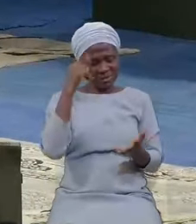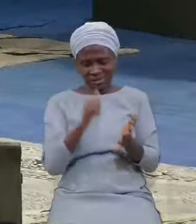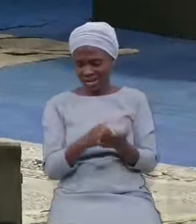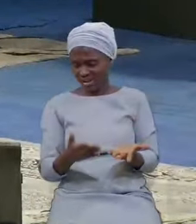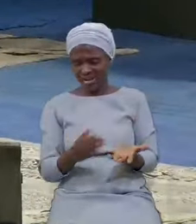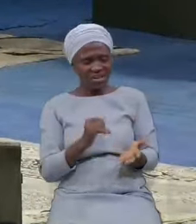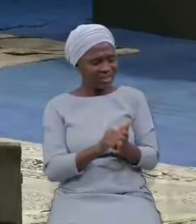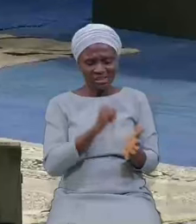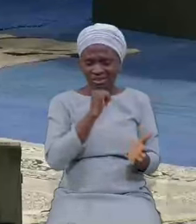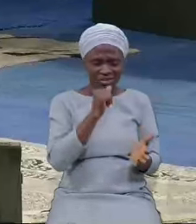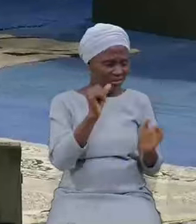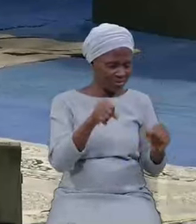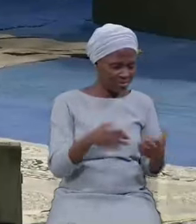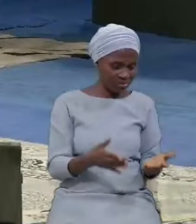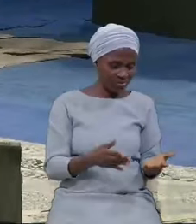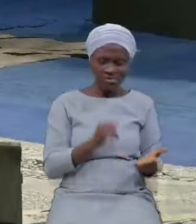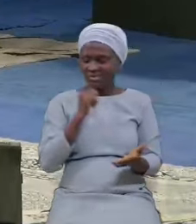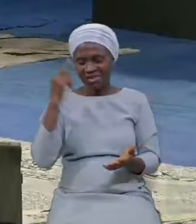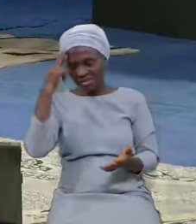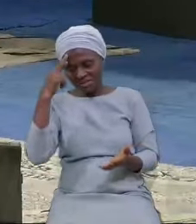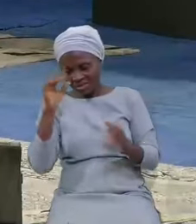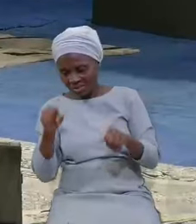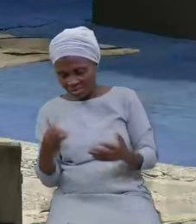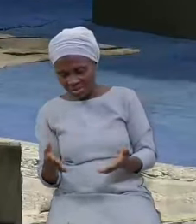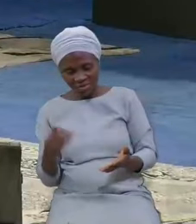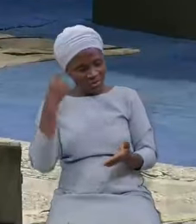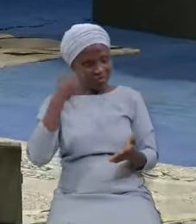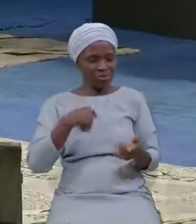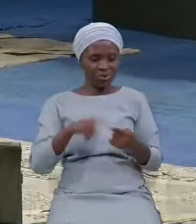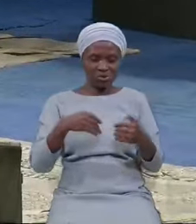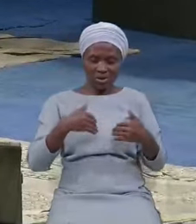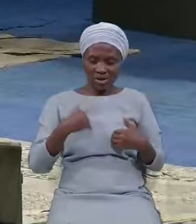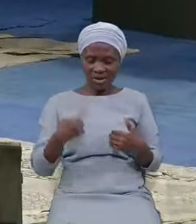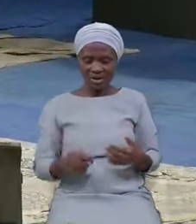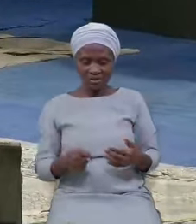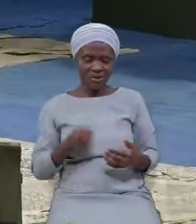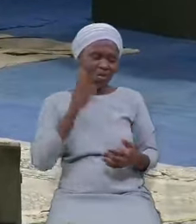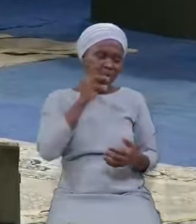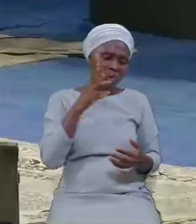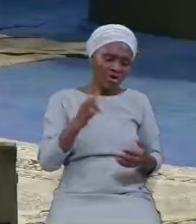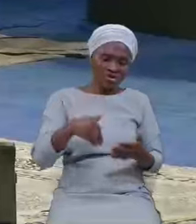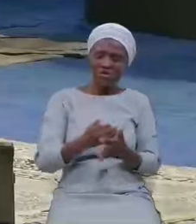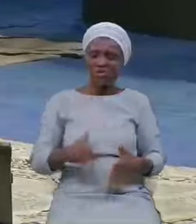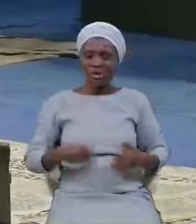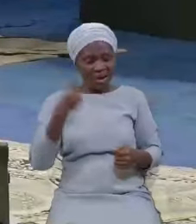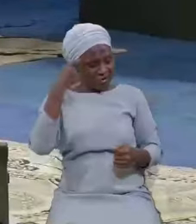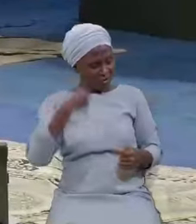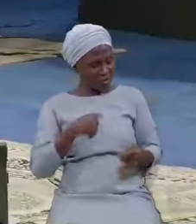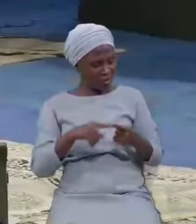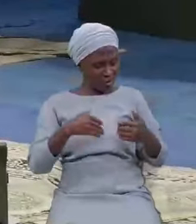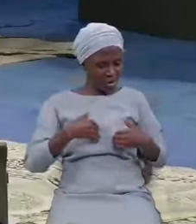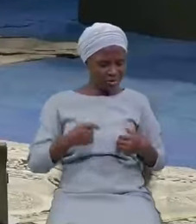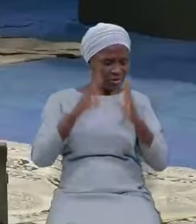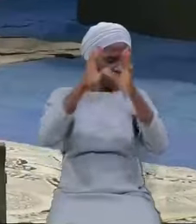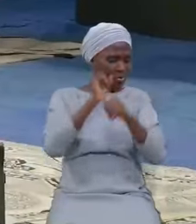de la nouvelle vie, la joie d'une nouvelle vie, pour que je puisse avoir le miracle d'un nouveau départ dans